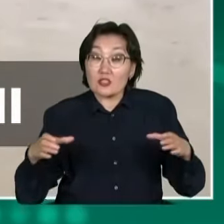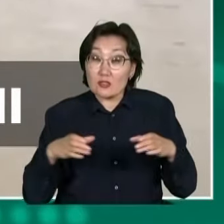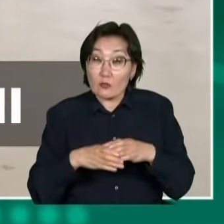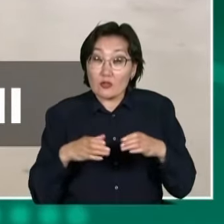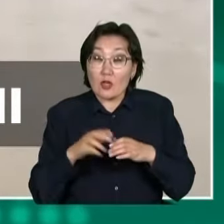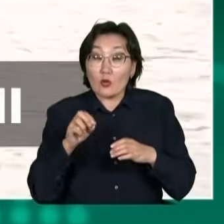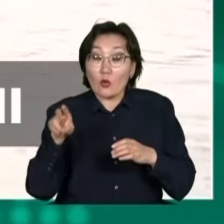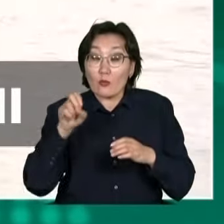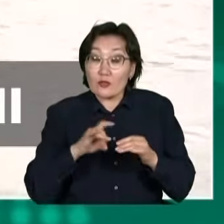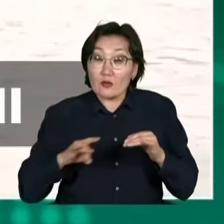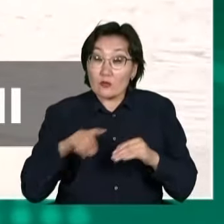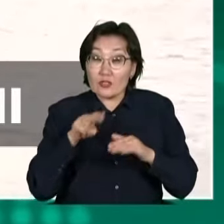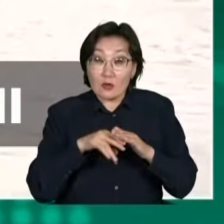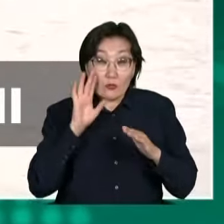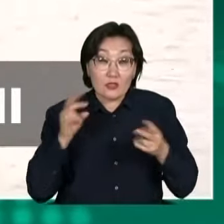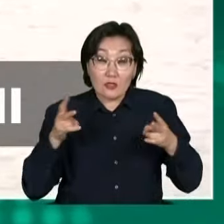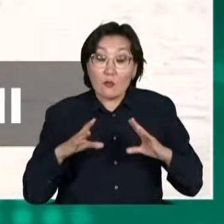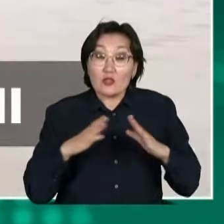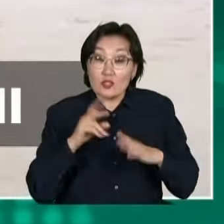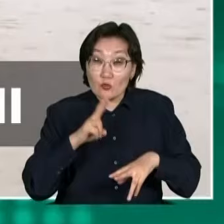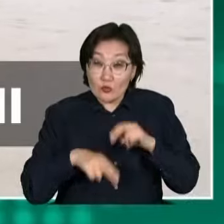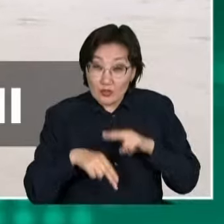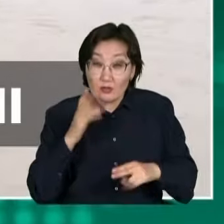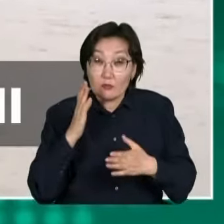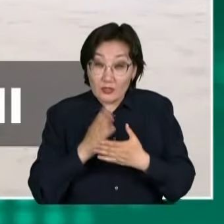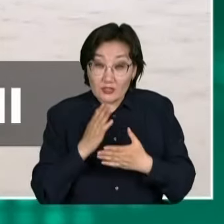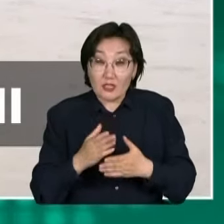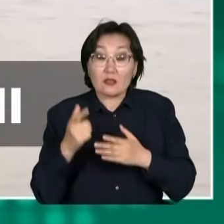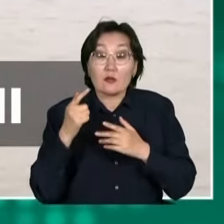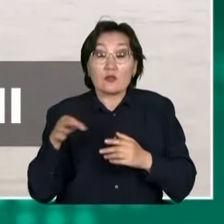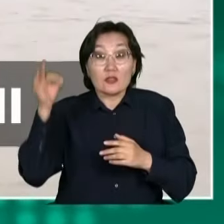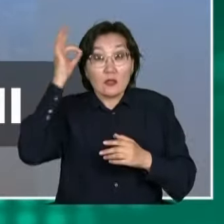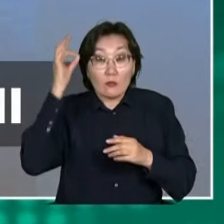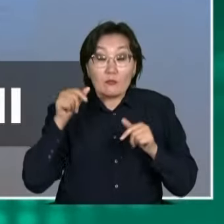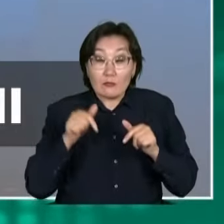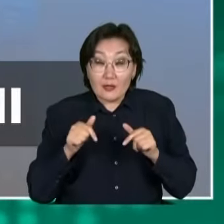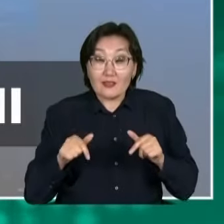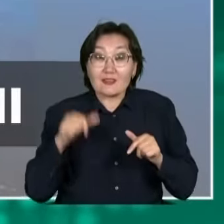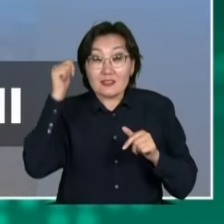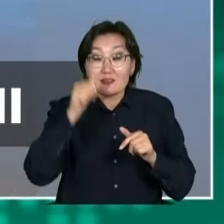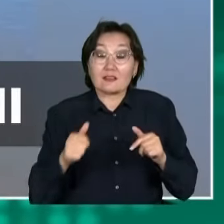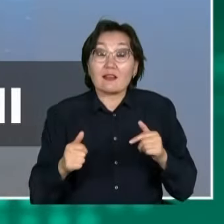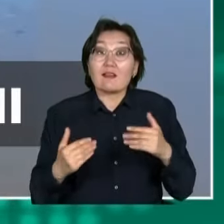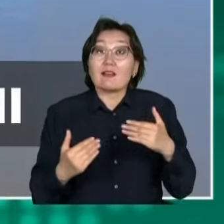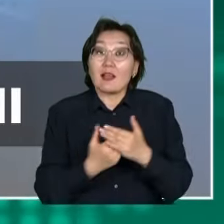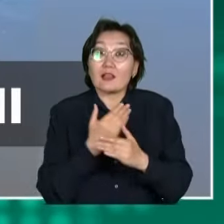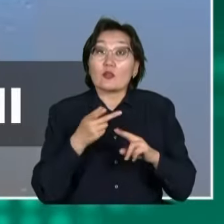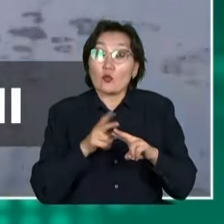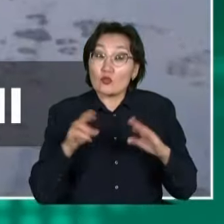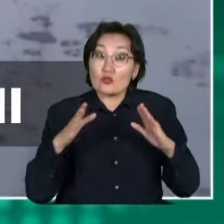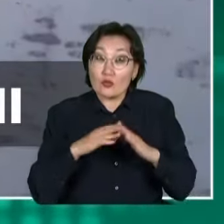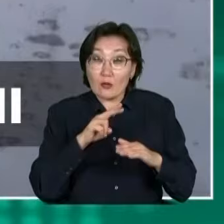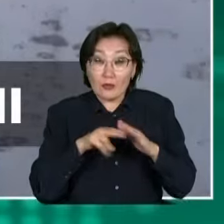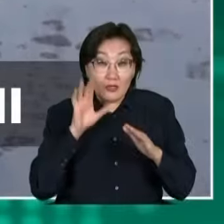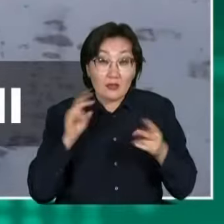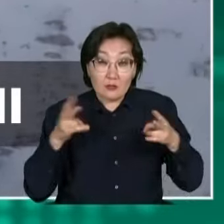Қобда ауданында суға кеткен үйлерді салып бергенін еске түсіріп, сол баспаналар биыл да түгі қалмай судың астында қалғанын айтады.